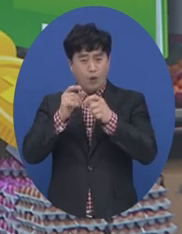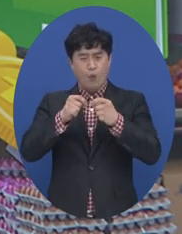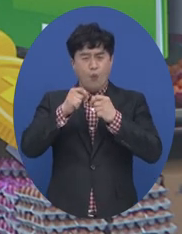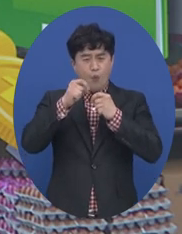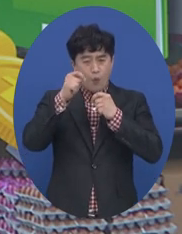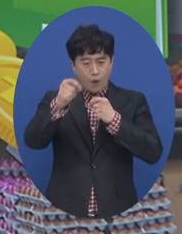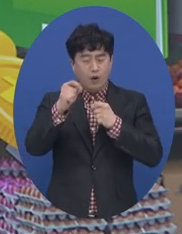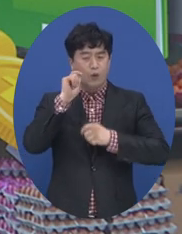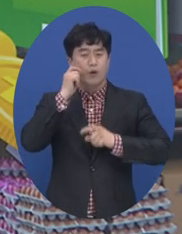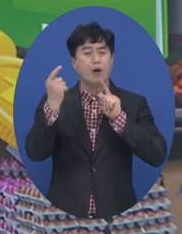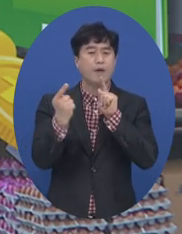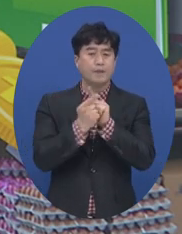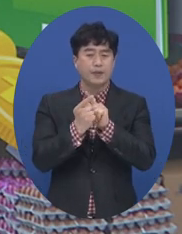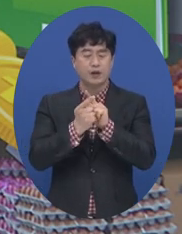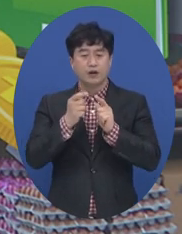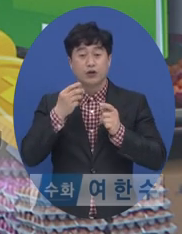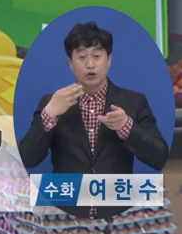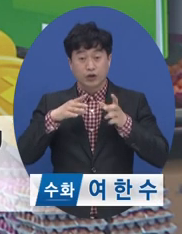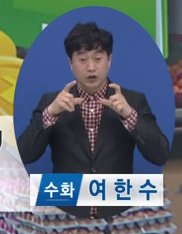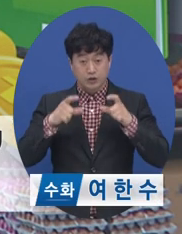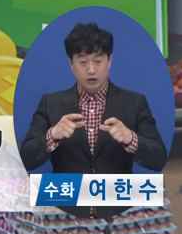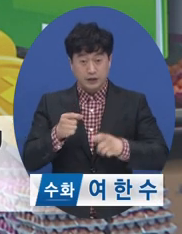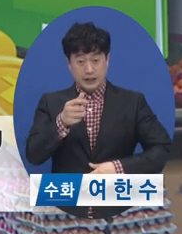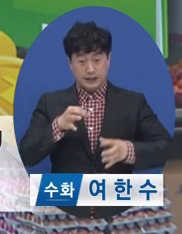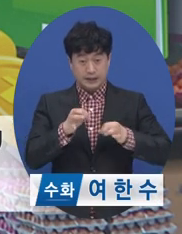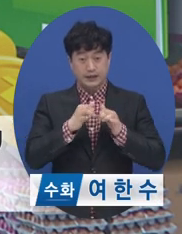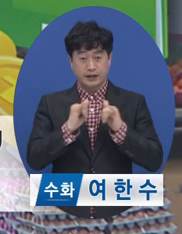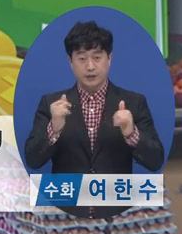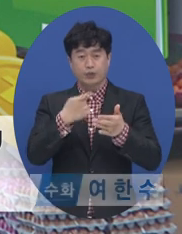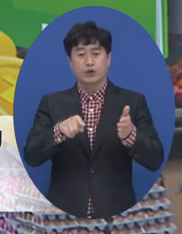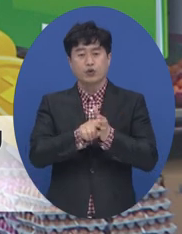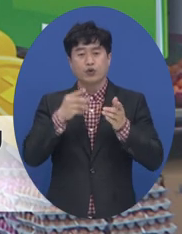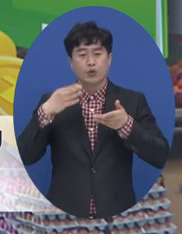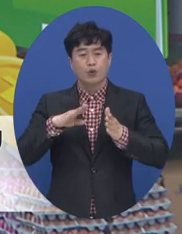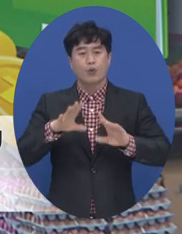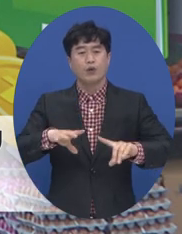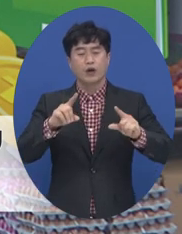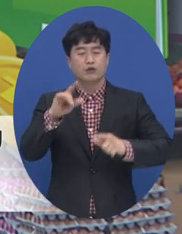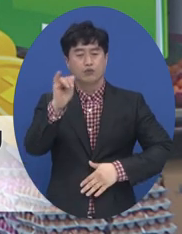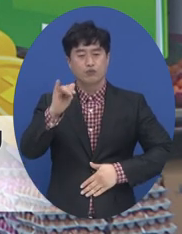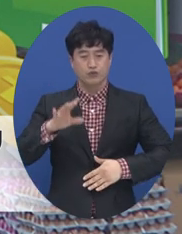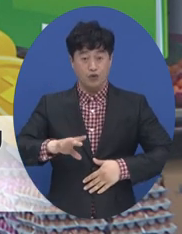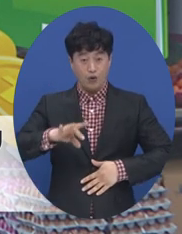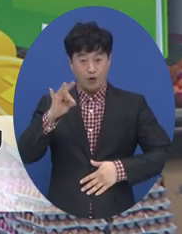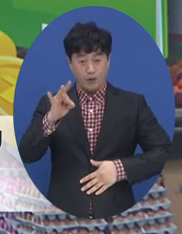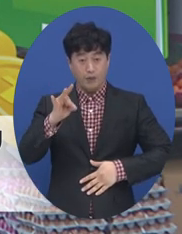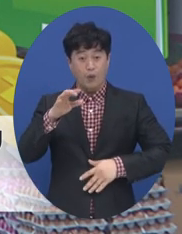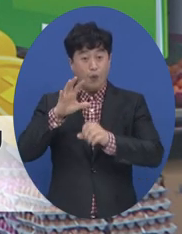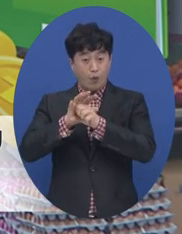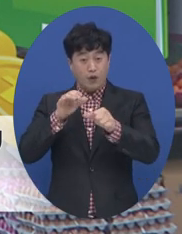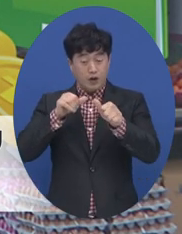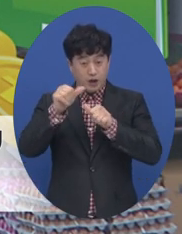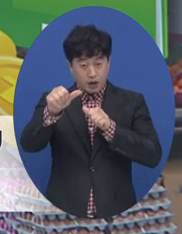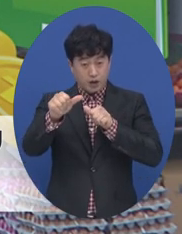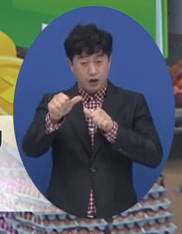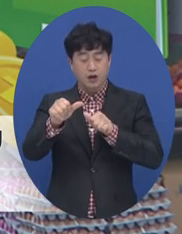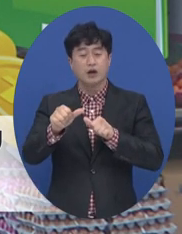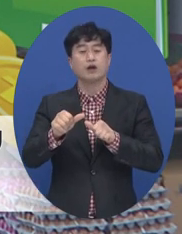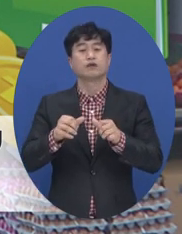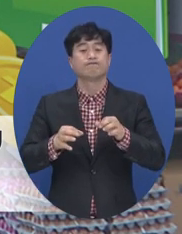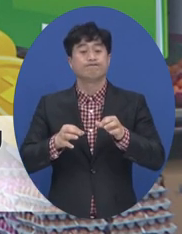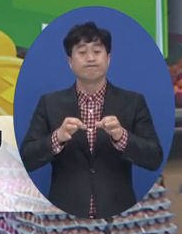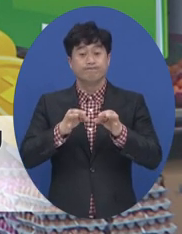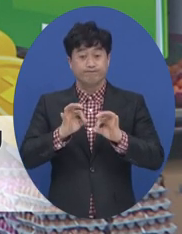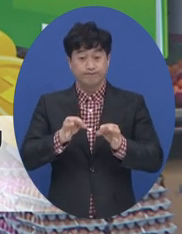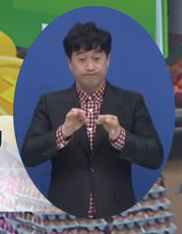코로나19 장기화로 어려움을 겪는 경기 지역 소상공인들을 위해 경기도가 올해 전국 최초로 코로나19 극복통장을